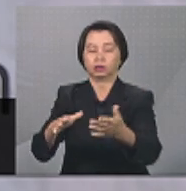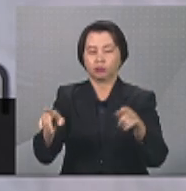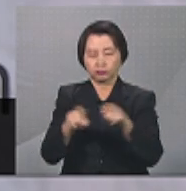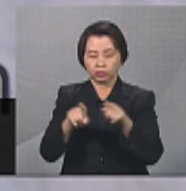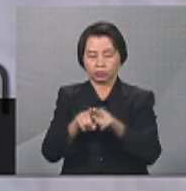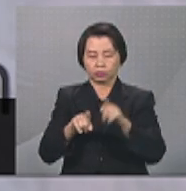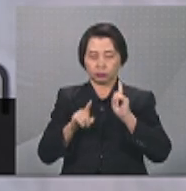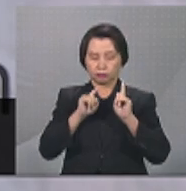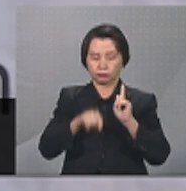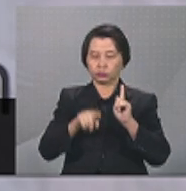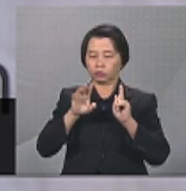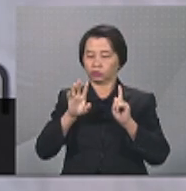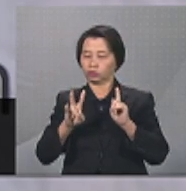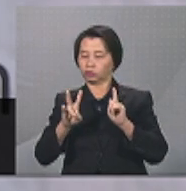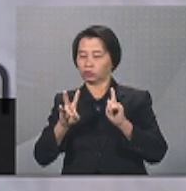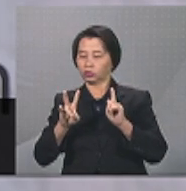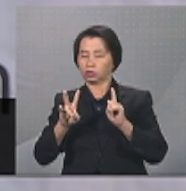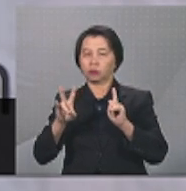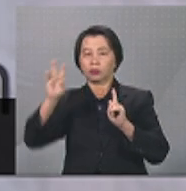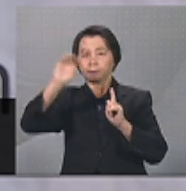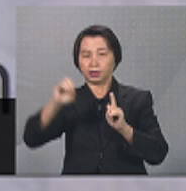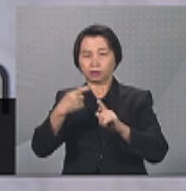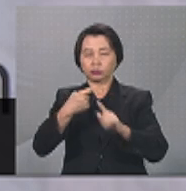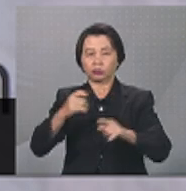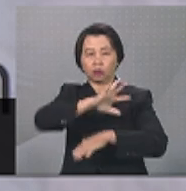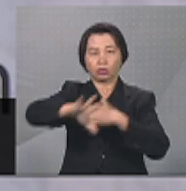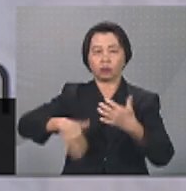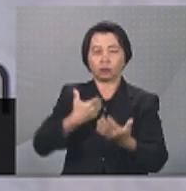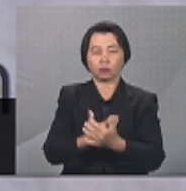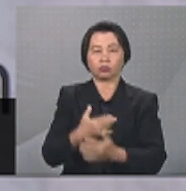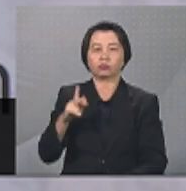dengan 1.7% daripada jumlah keseluruhan kes.